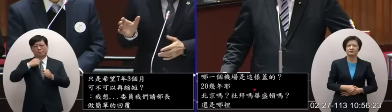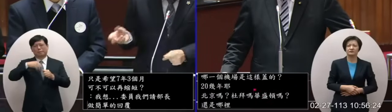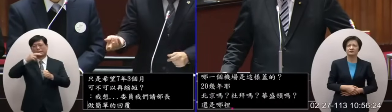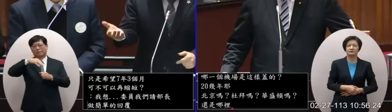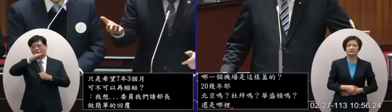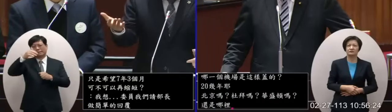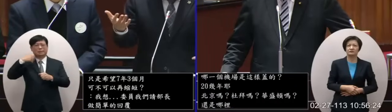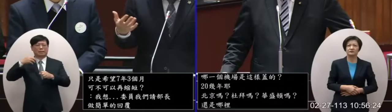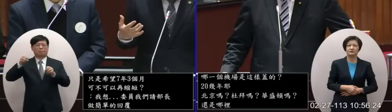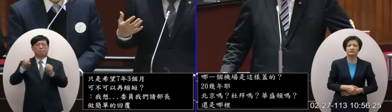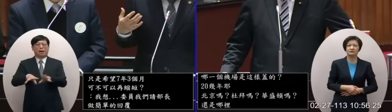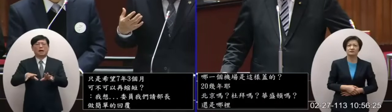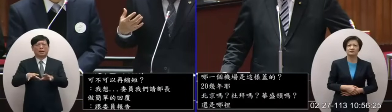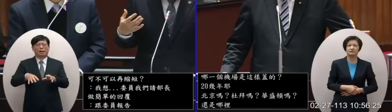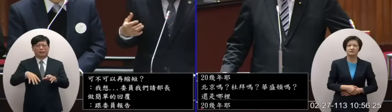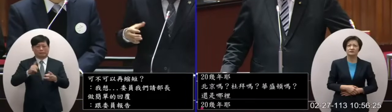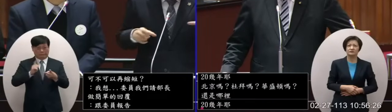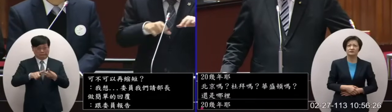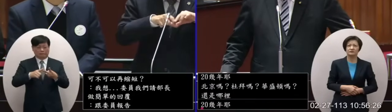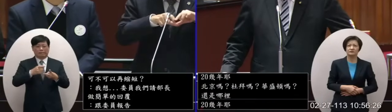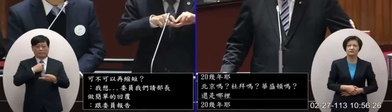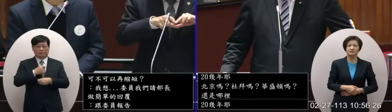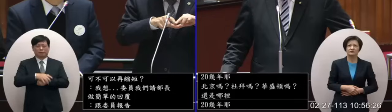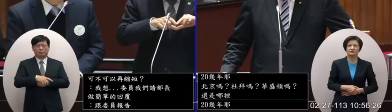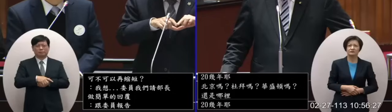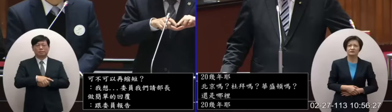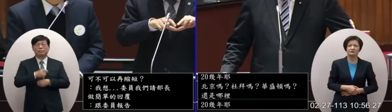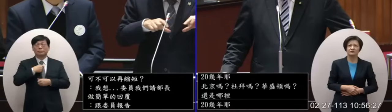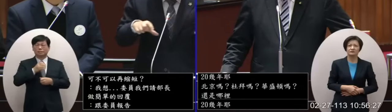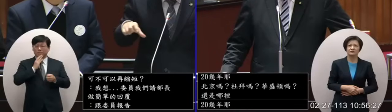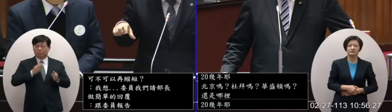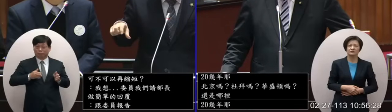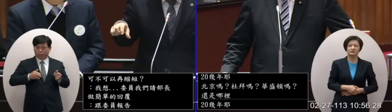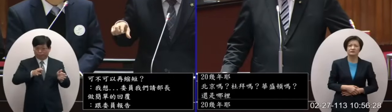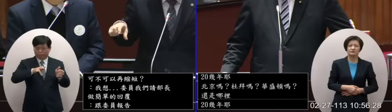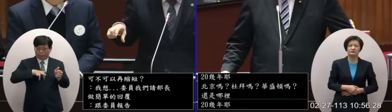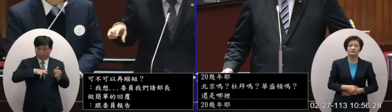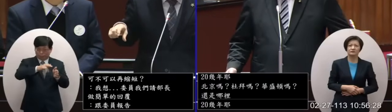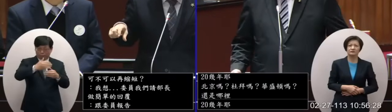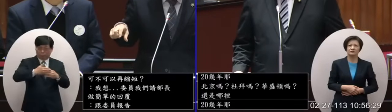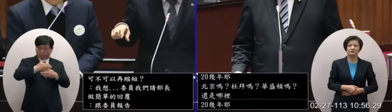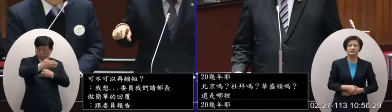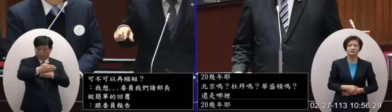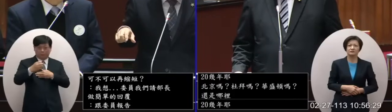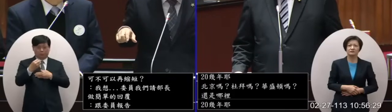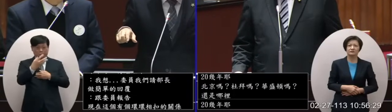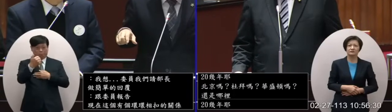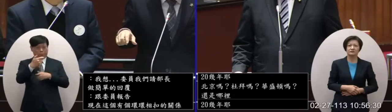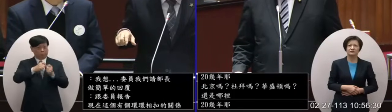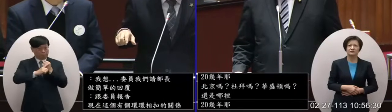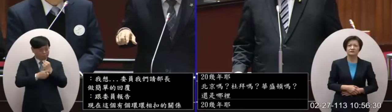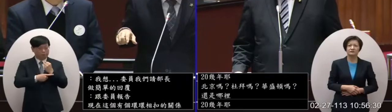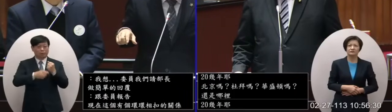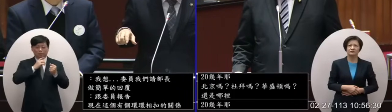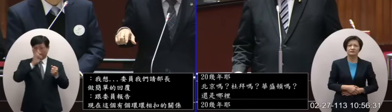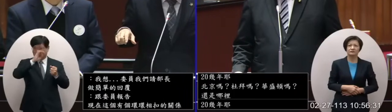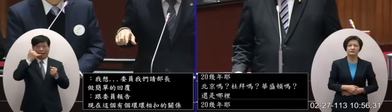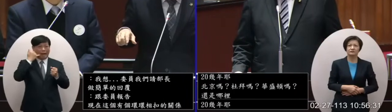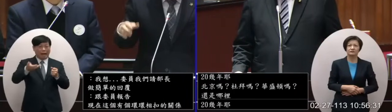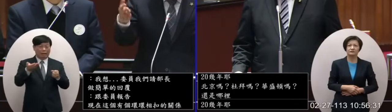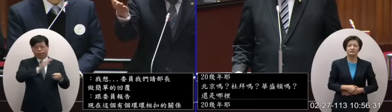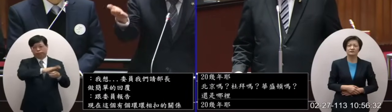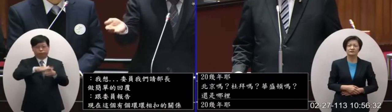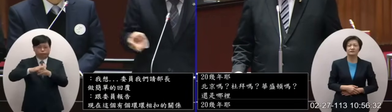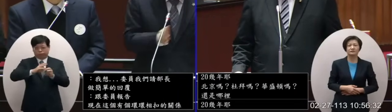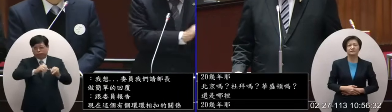山嘛哈。然后我为了这个跑道延伸这个350公尺，我必须填海，所以我